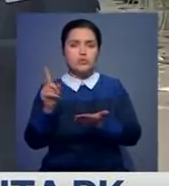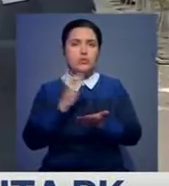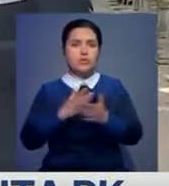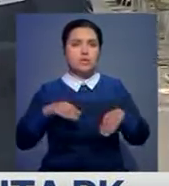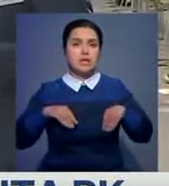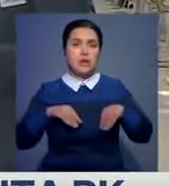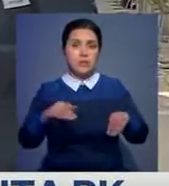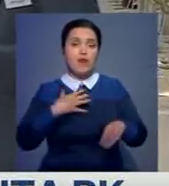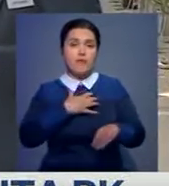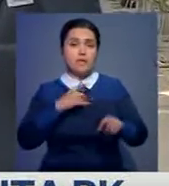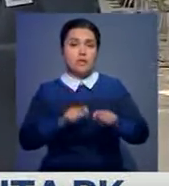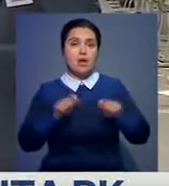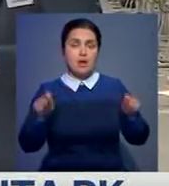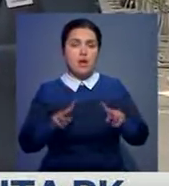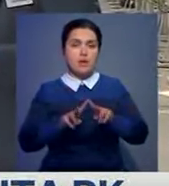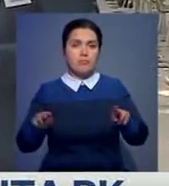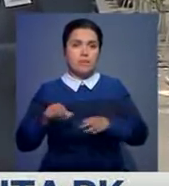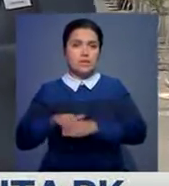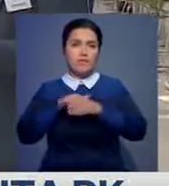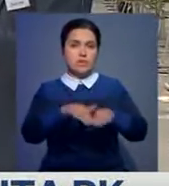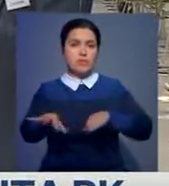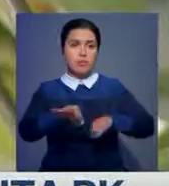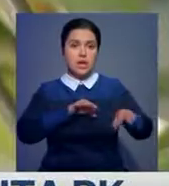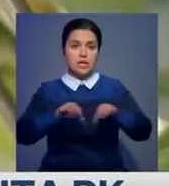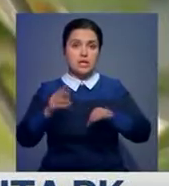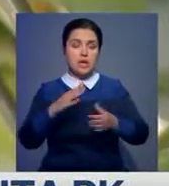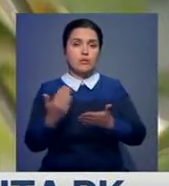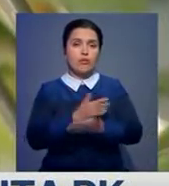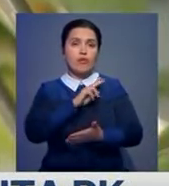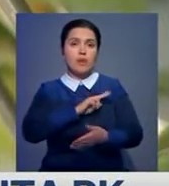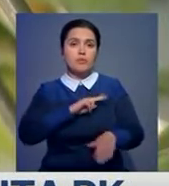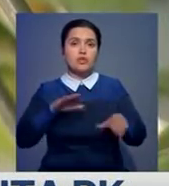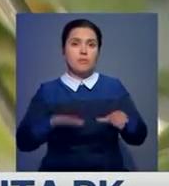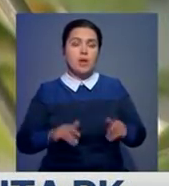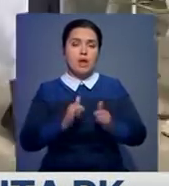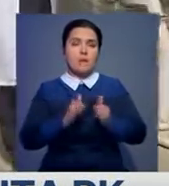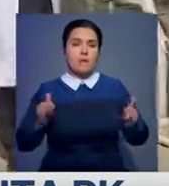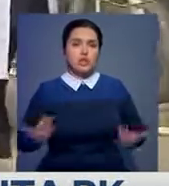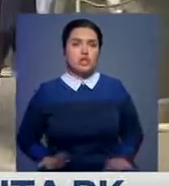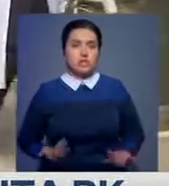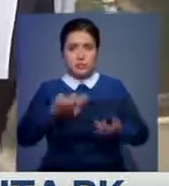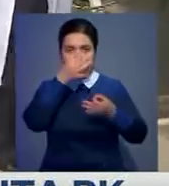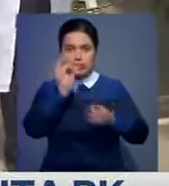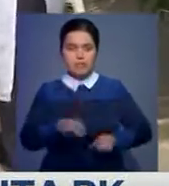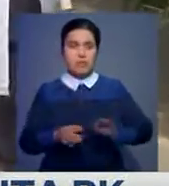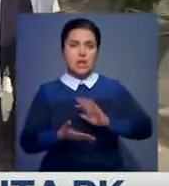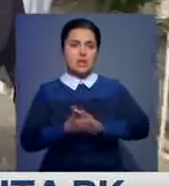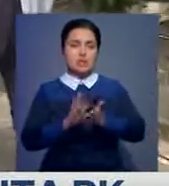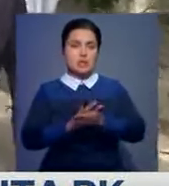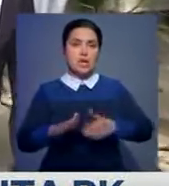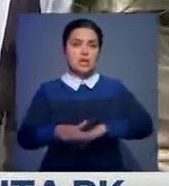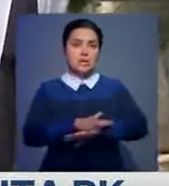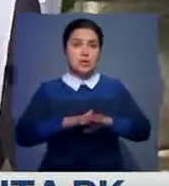продукции и отметил важность запуска подобных инвестпроектов для создания новых рабочих мест и повышение благосостояния населения.